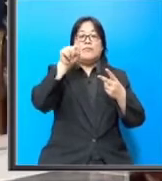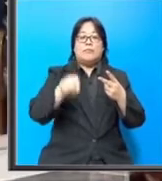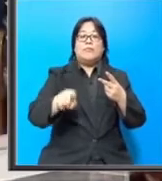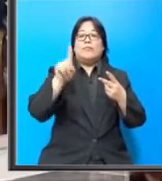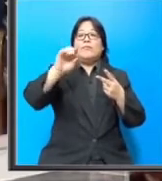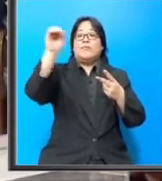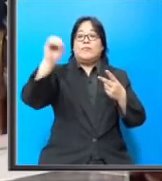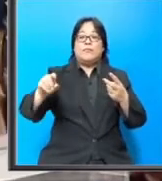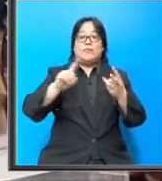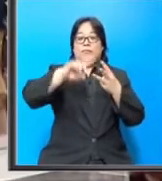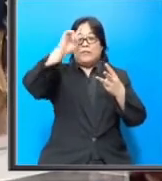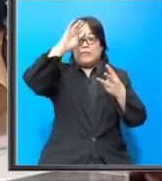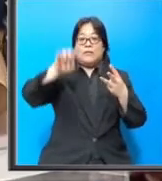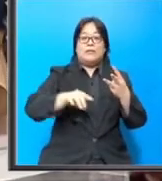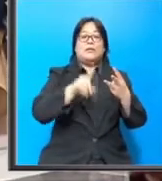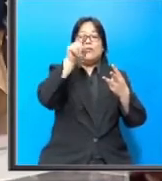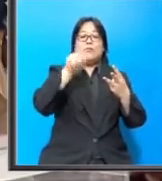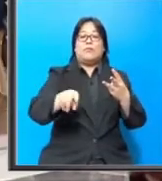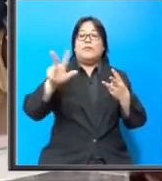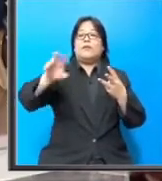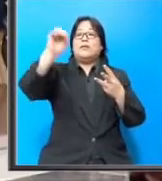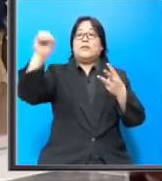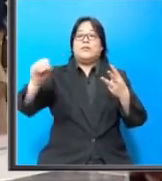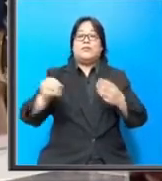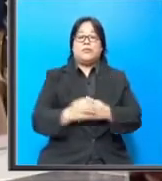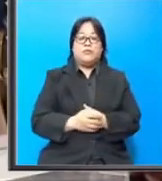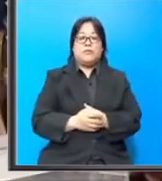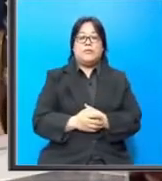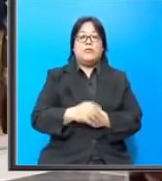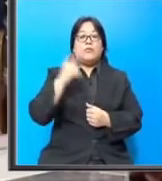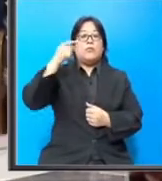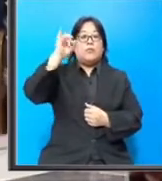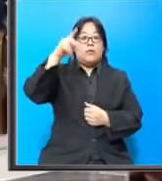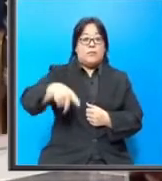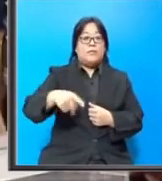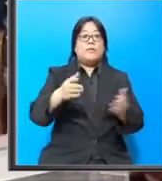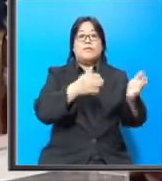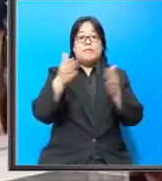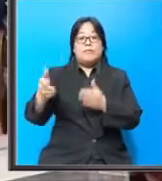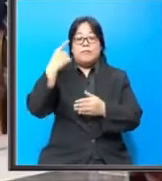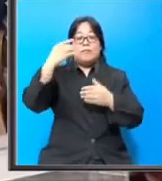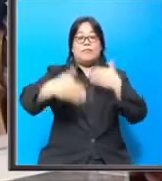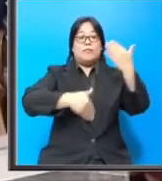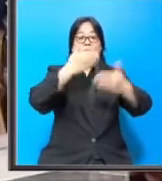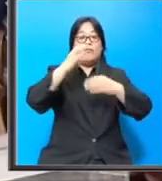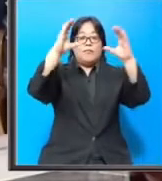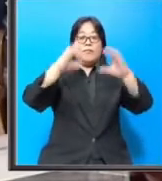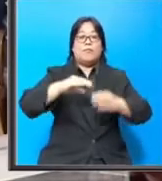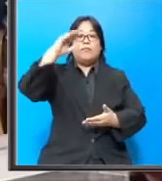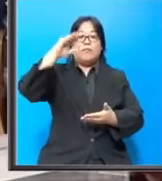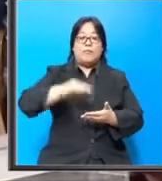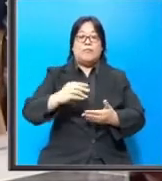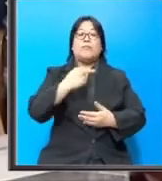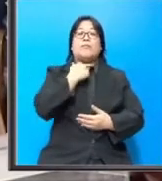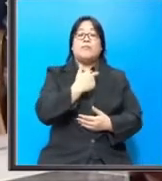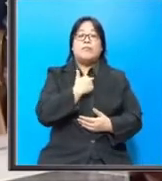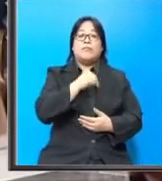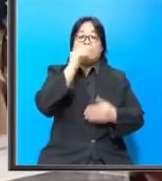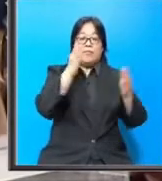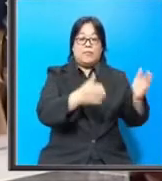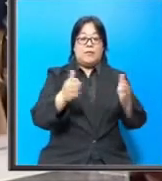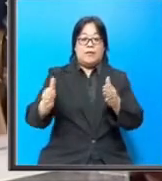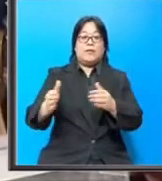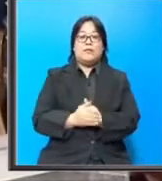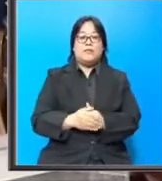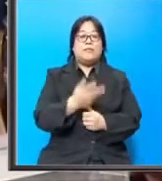1ply 100 dan India satu ganti ke protes Hai petani betul selain daripada mengambil langkah-langkah bagi mengurangkan kehamilan yang tidak